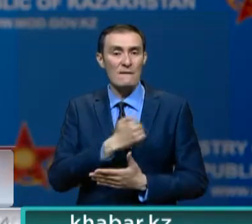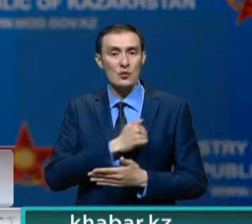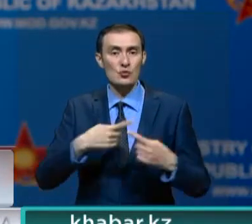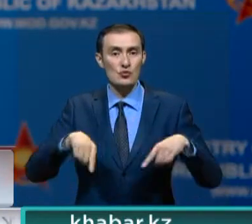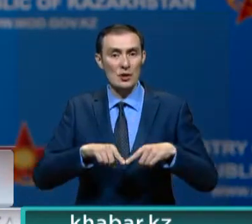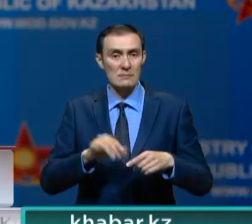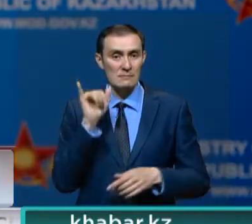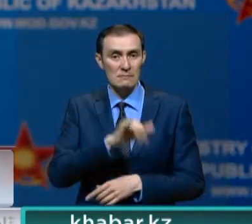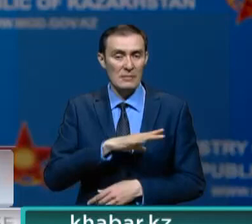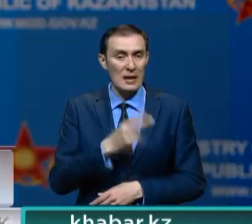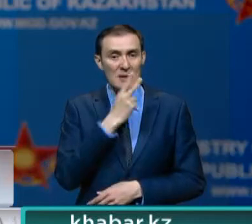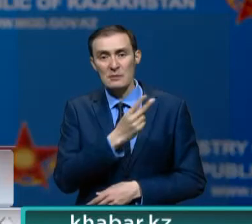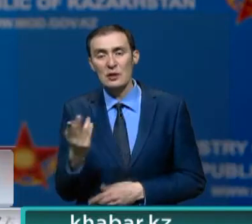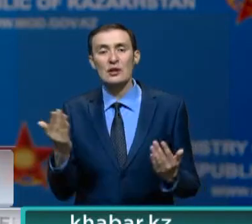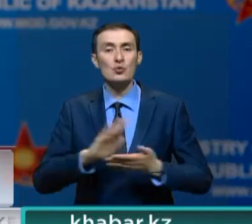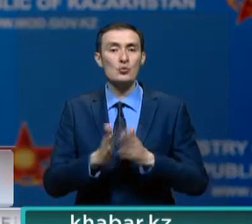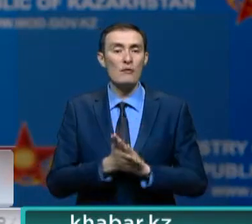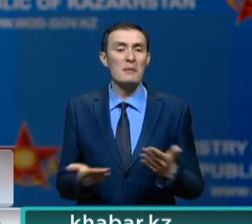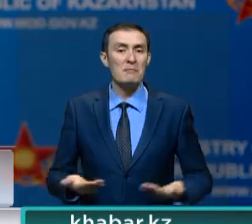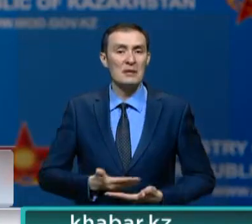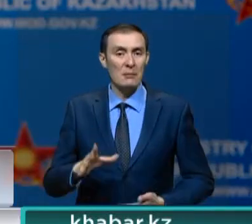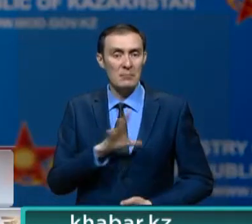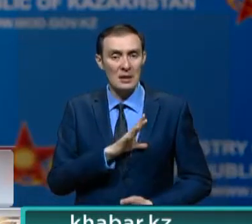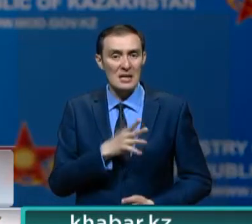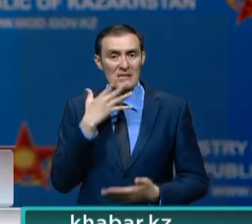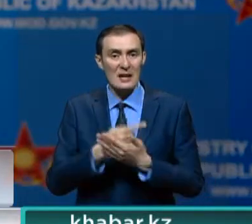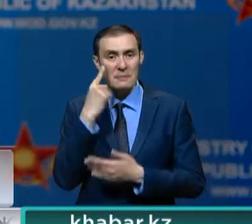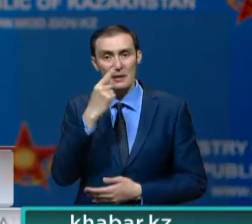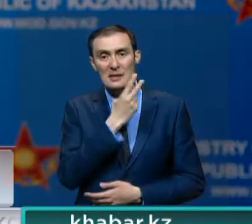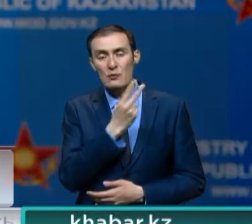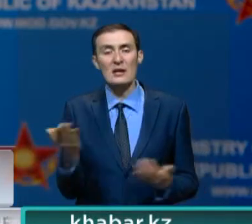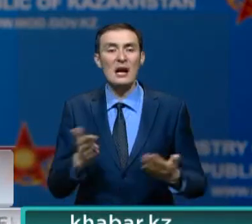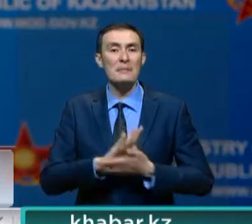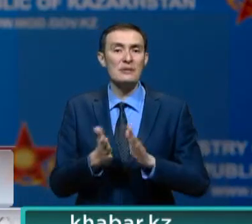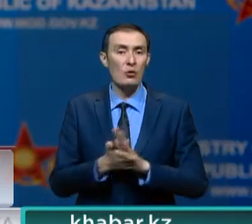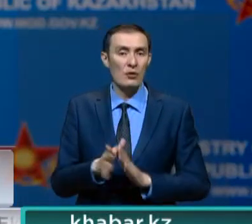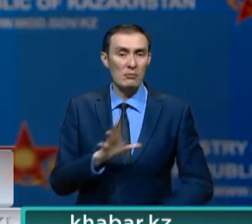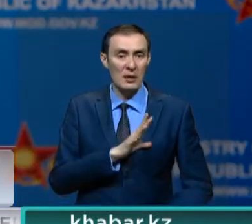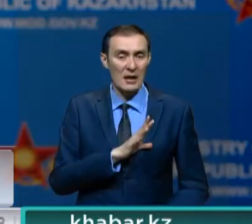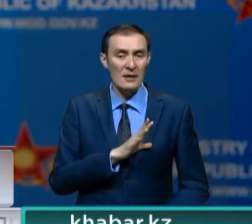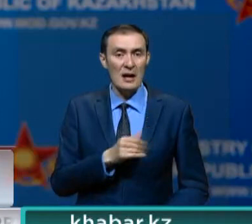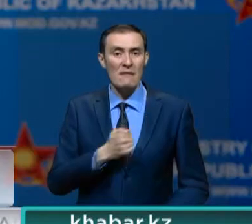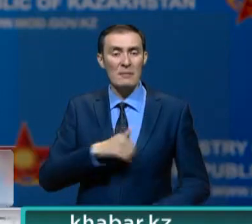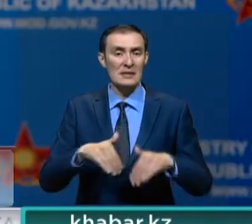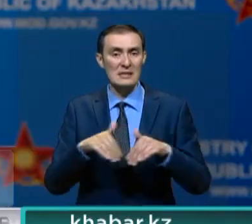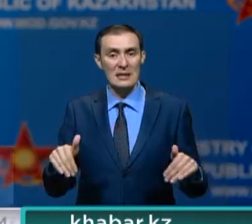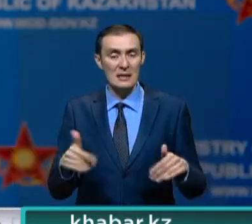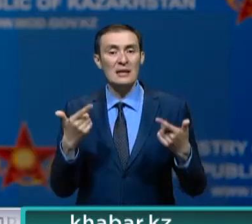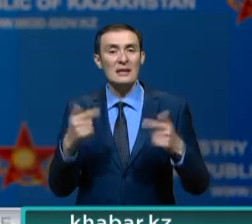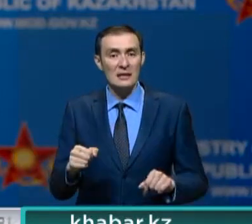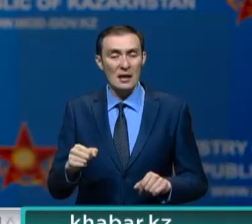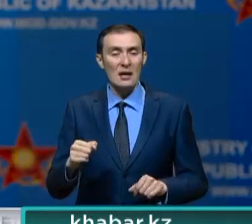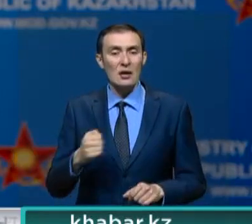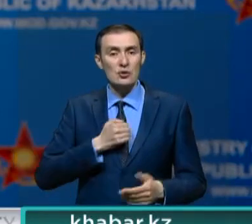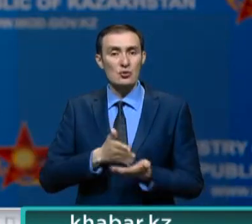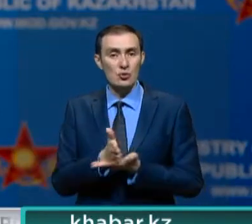часть, ознакомились с условиями быта, своими глазами увидели обстановку в подразделении, где